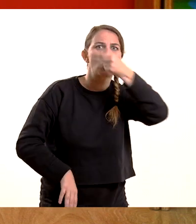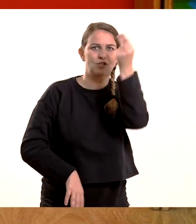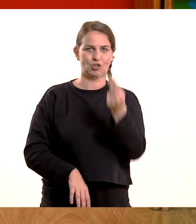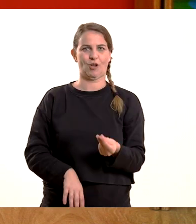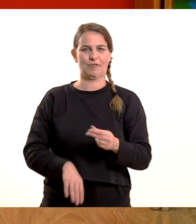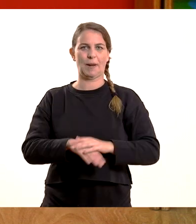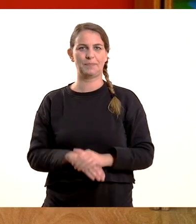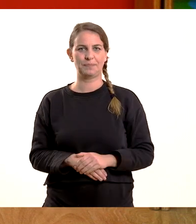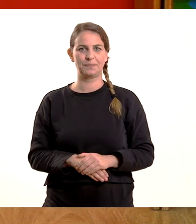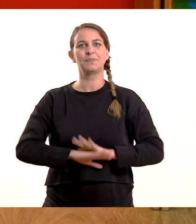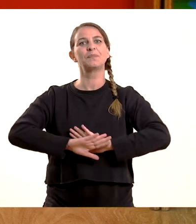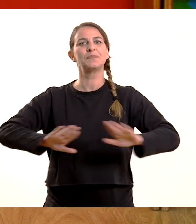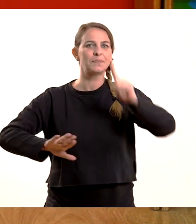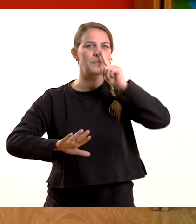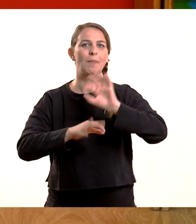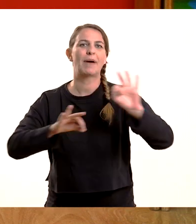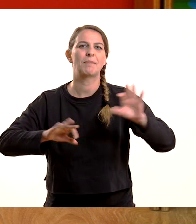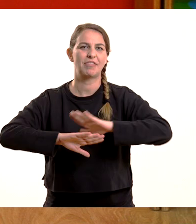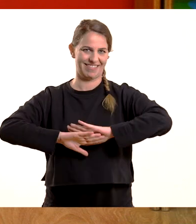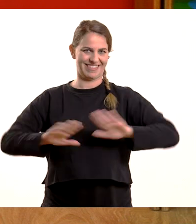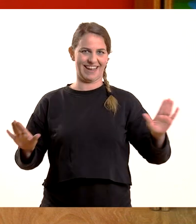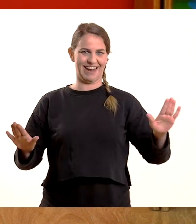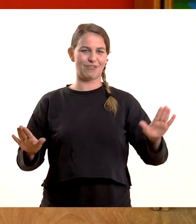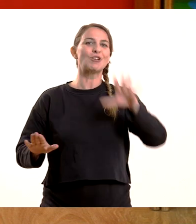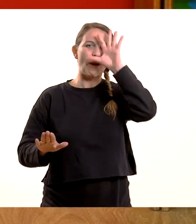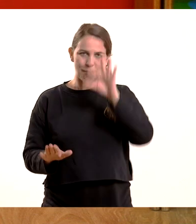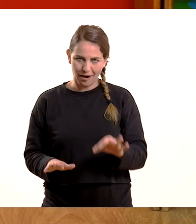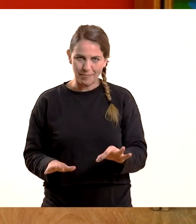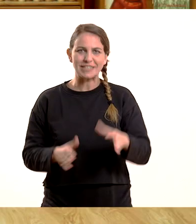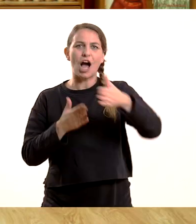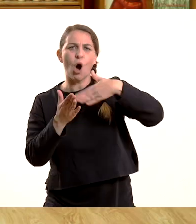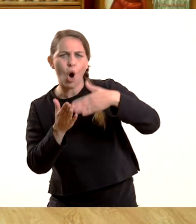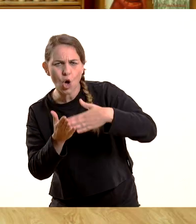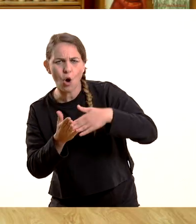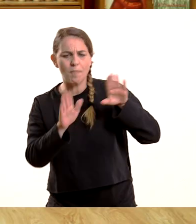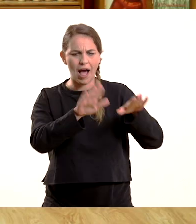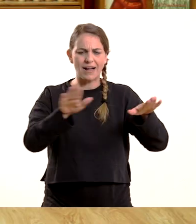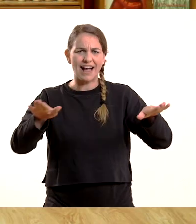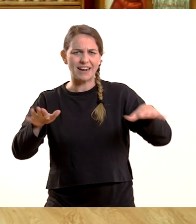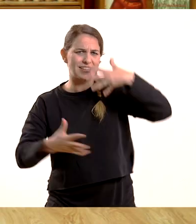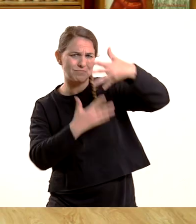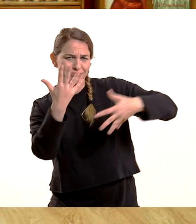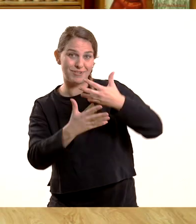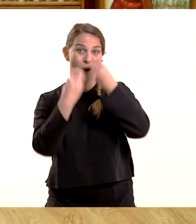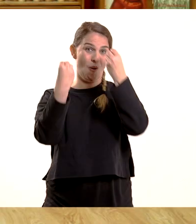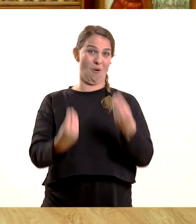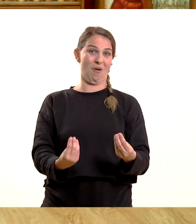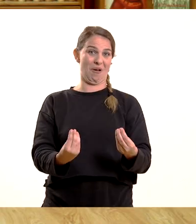Αυτή ήταν η ιστορία μας. Τελικά είναι ωραίο να ανακατεύουμε τα χρώματα, όπως και τις κάρτες.